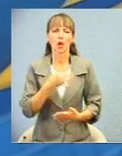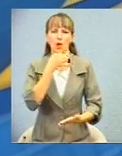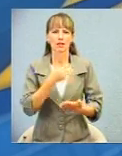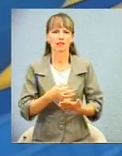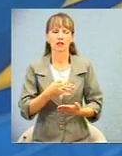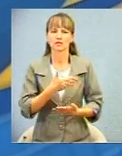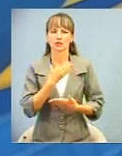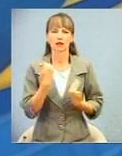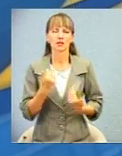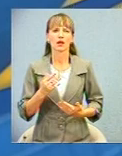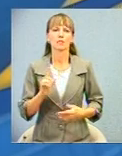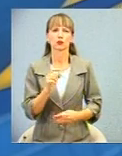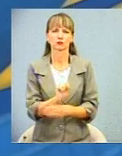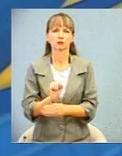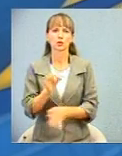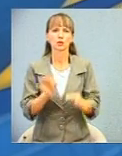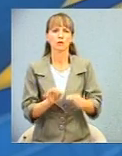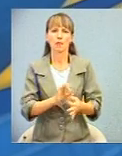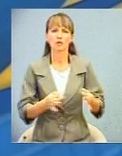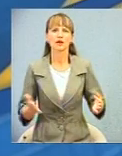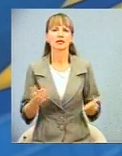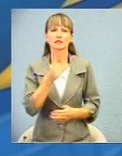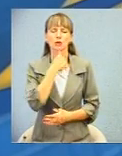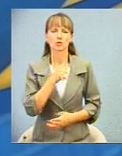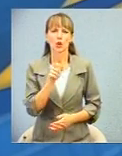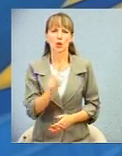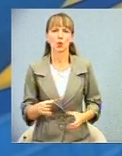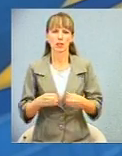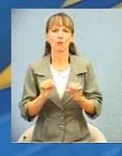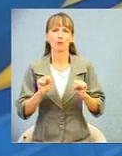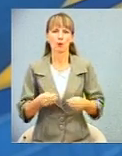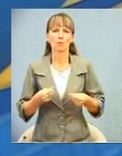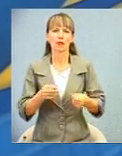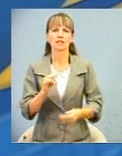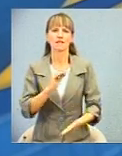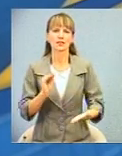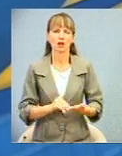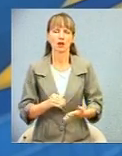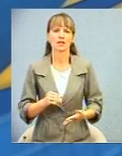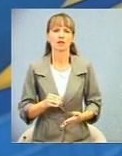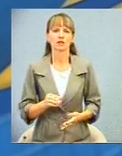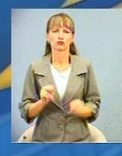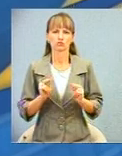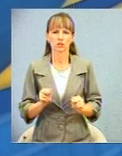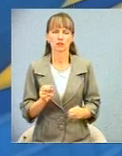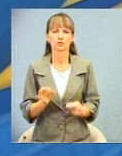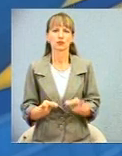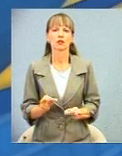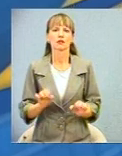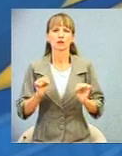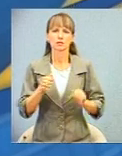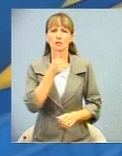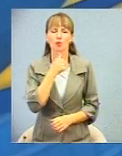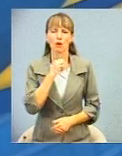Чому гальмуються судові процеси і яким чином суспільство може вплинути на встановлення справедливості? Спробують розібратися сьогодні у